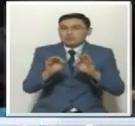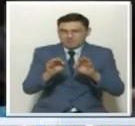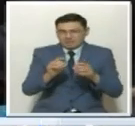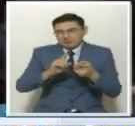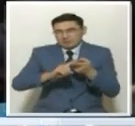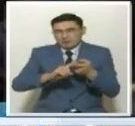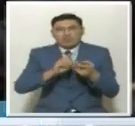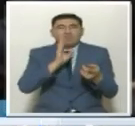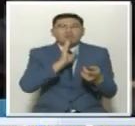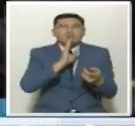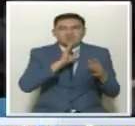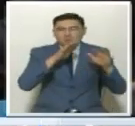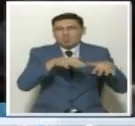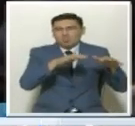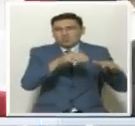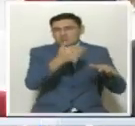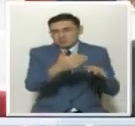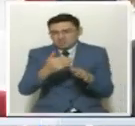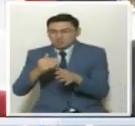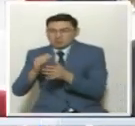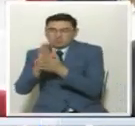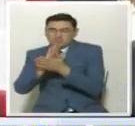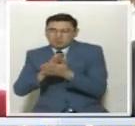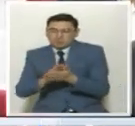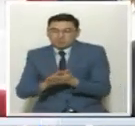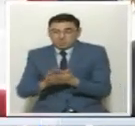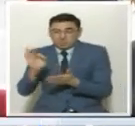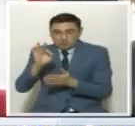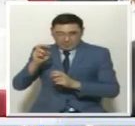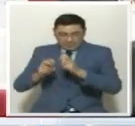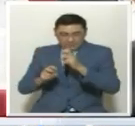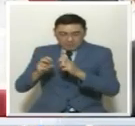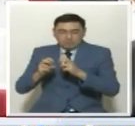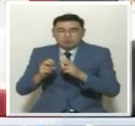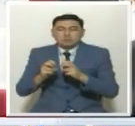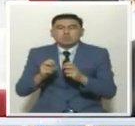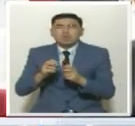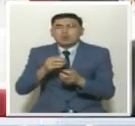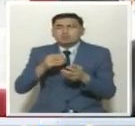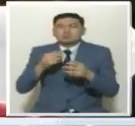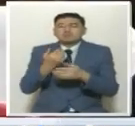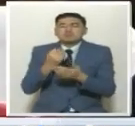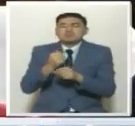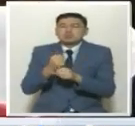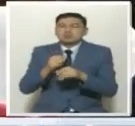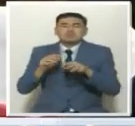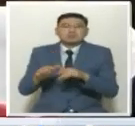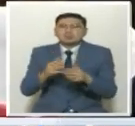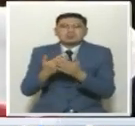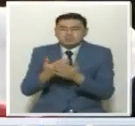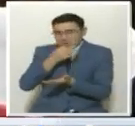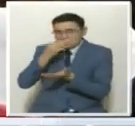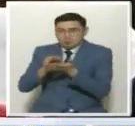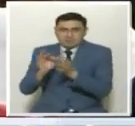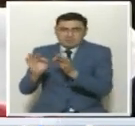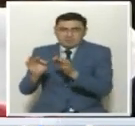асыру бойынша ақпарат берді. Өткен жылы мемлекет басшысының тапсырмасына сай Ақтау қаласында Каспий су тұщыту зауытын қуатын